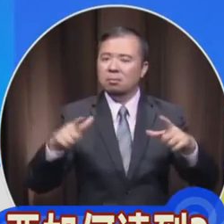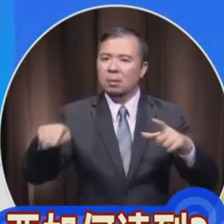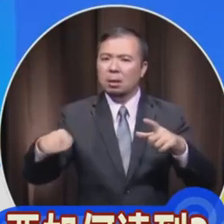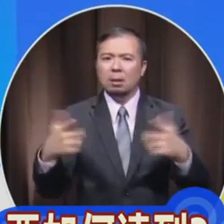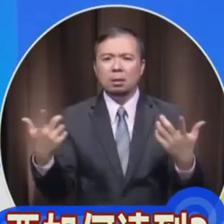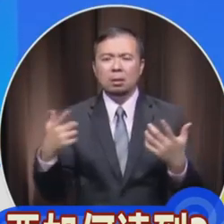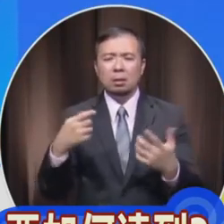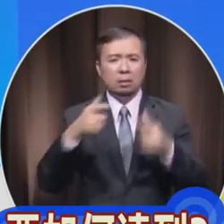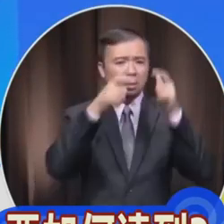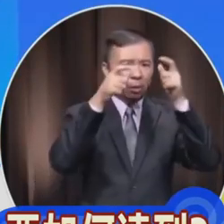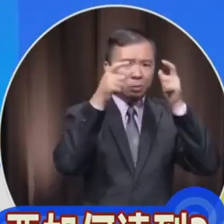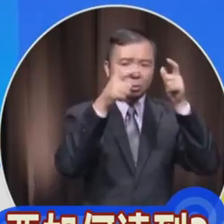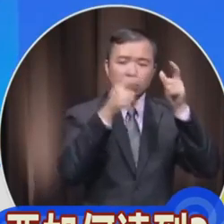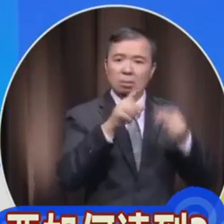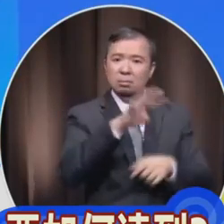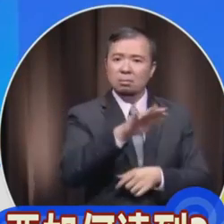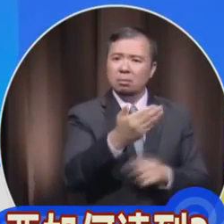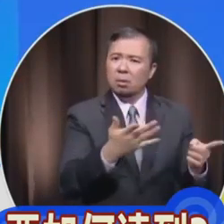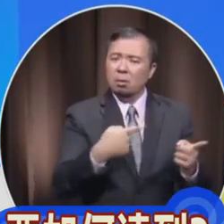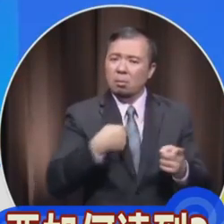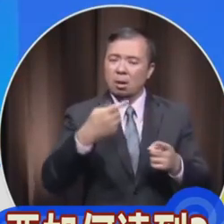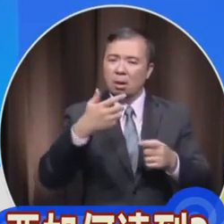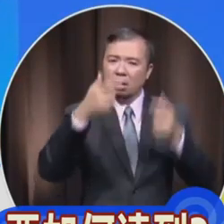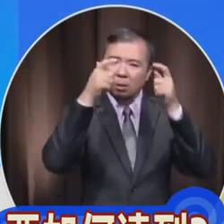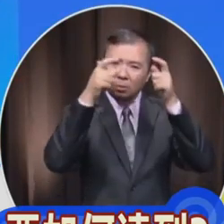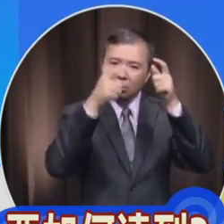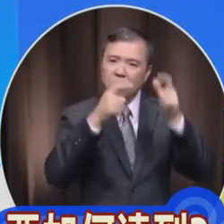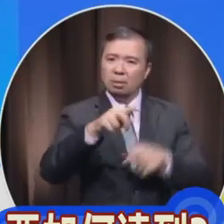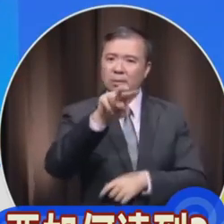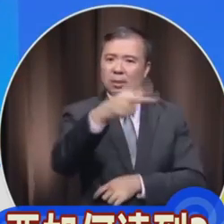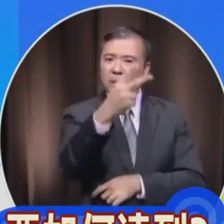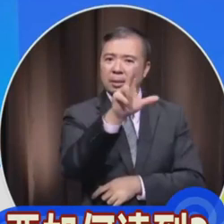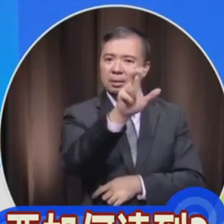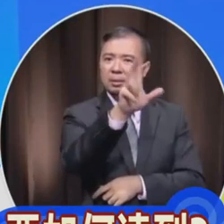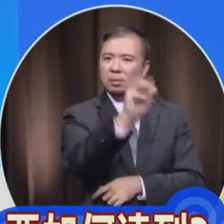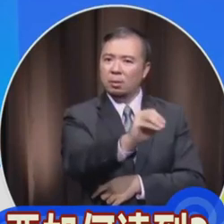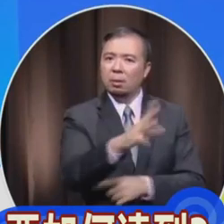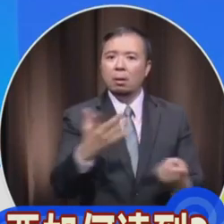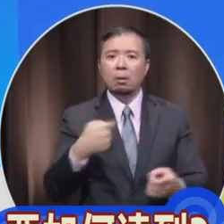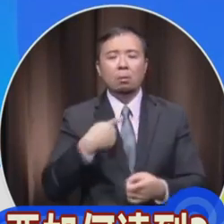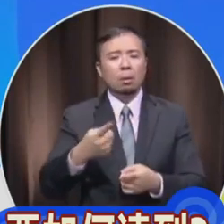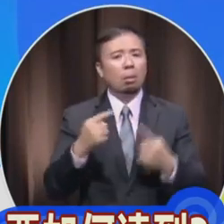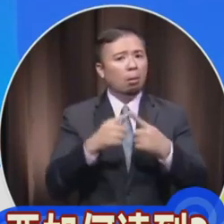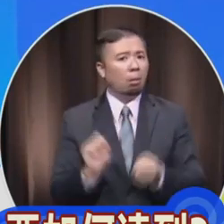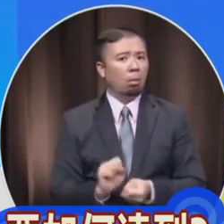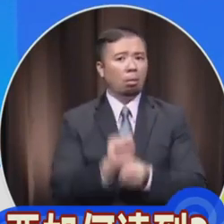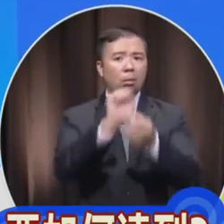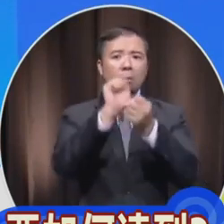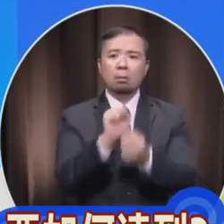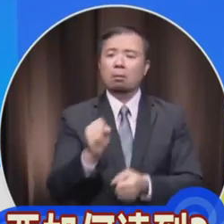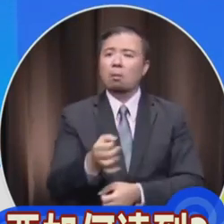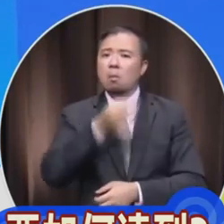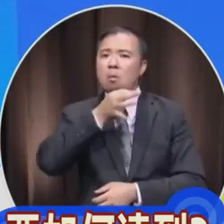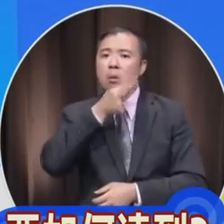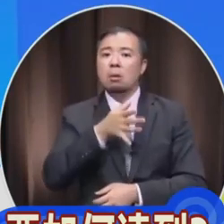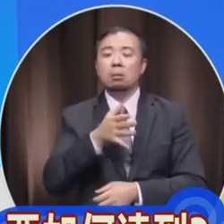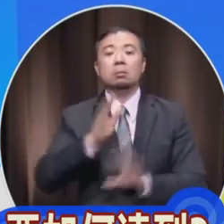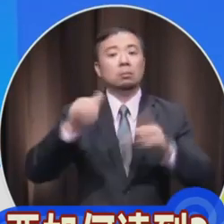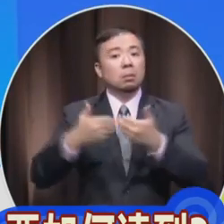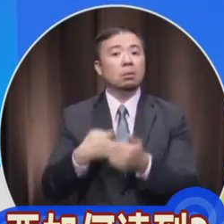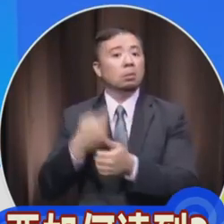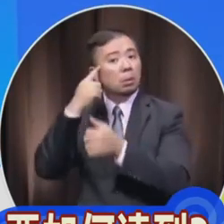口，我们高雄才277万。我们为什么不能成长？反过来，你认为10年之后高雄人